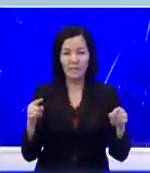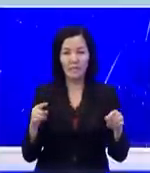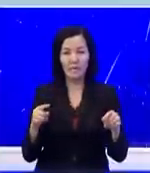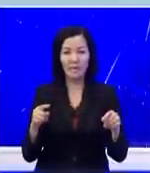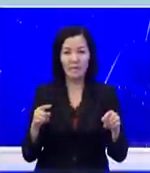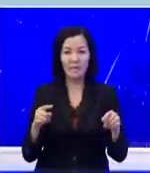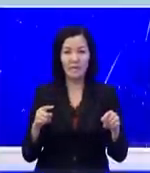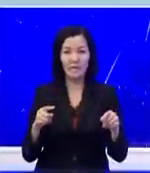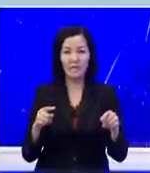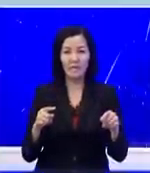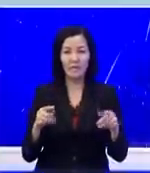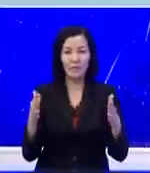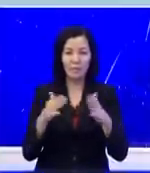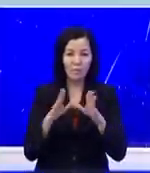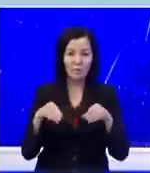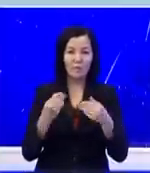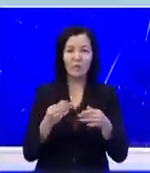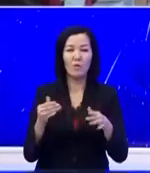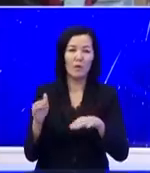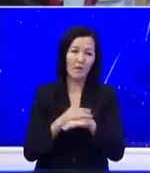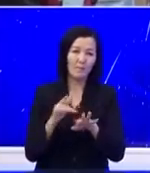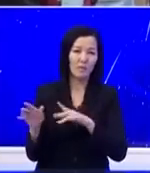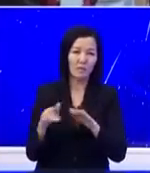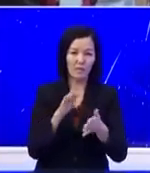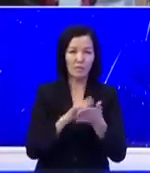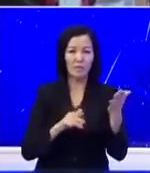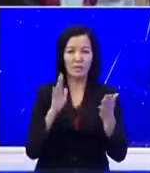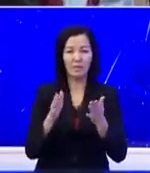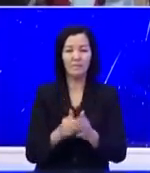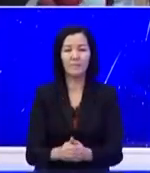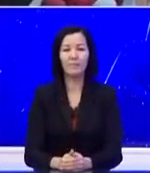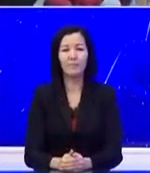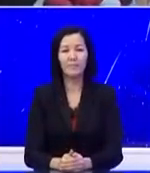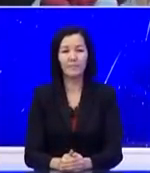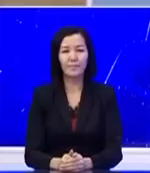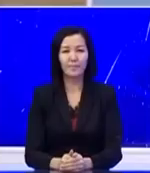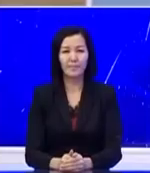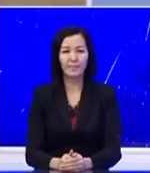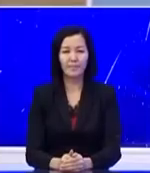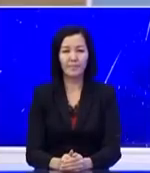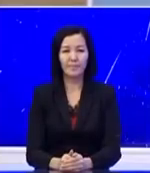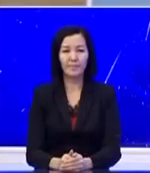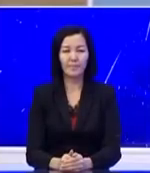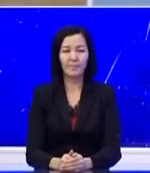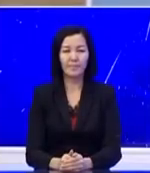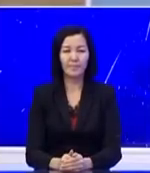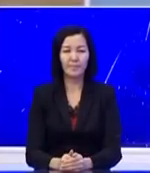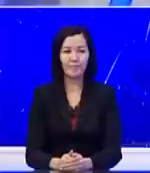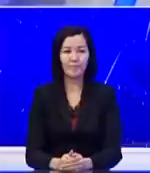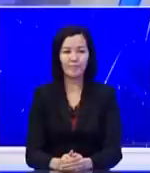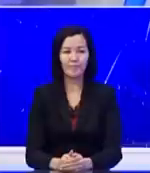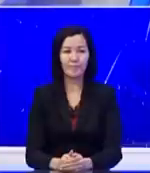жаңағыдай ел үлесі пәтерге деген сықатты қайырым шаралар бар. Әмина Құдайберген, Жайық Құрманбаев, Жетісу арнасы, Қаратал ауданынан.